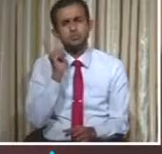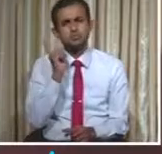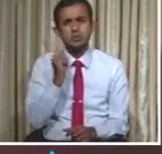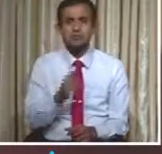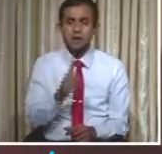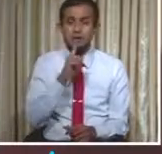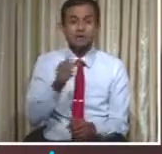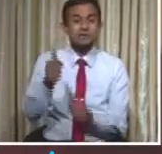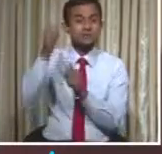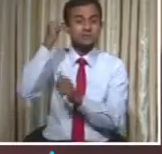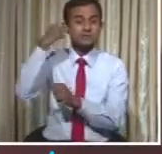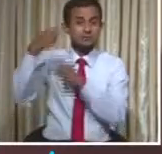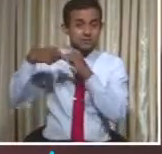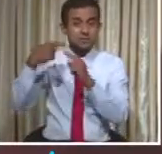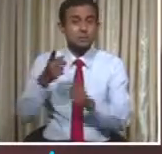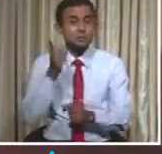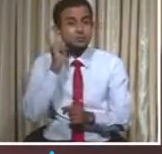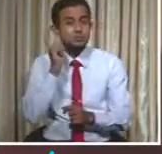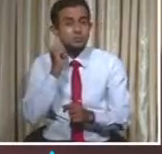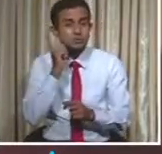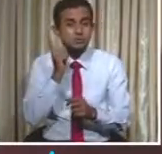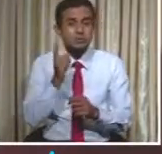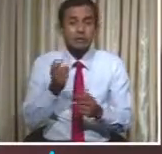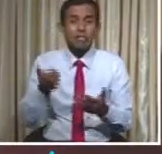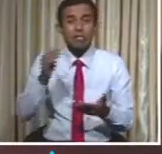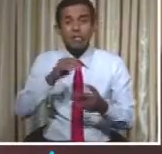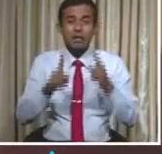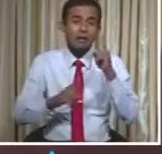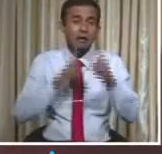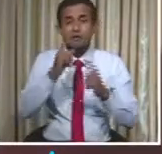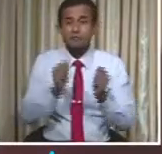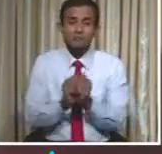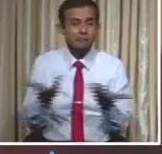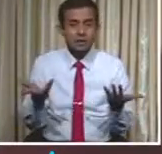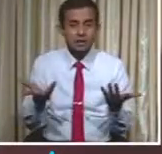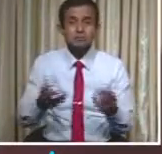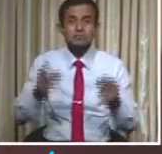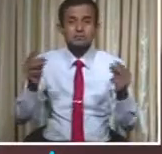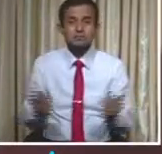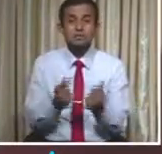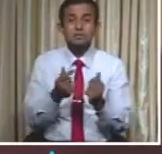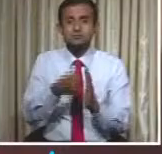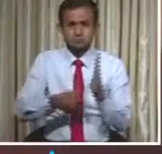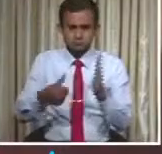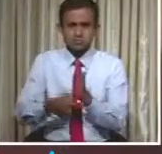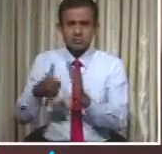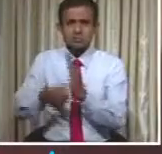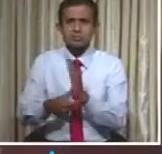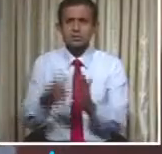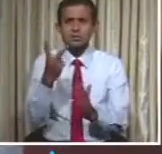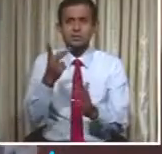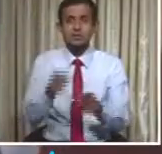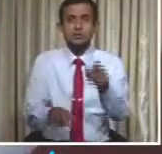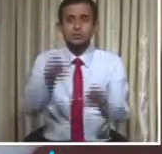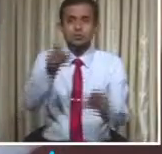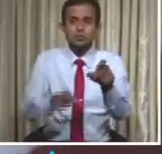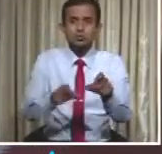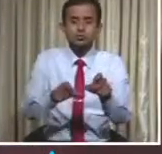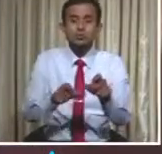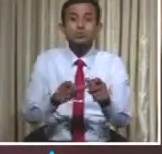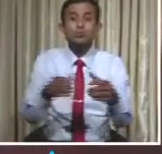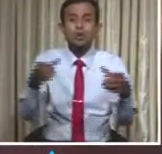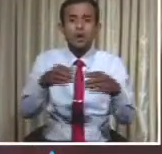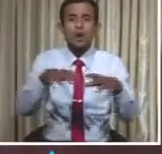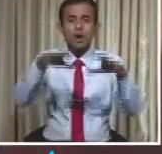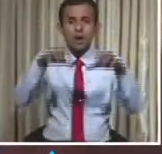මේක අතීතයේ ඉඳලම මේ වෙච්ච ප්‍රමාදයන් ගැන අපි ආණ්ඩපාලි කියන එක වැඩක් නැහැ. අපි වහාම මේ 52 සංශෝධන ඒ වගේම තමයි පාරිභෝග අධිකාරියට